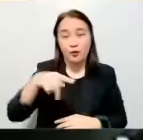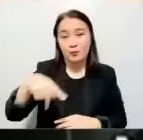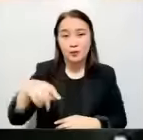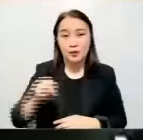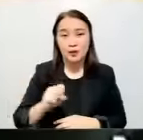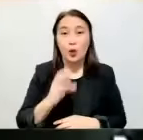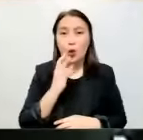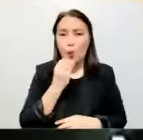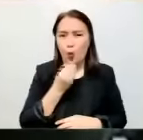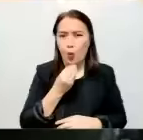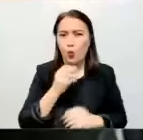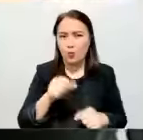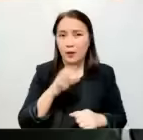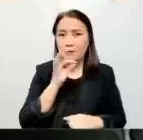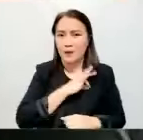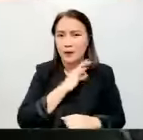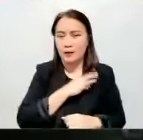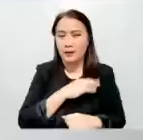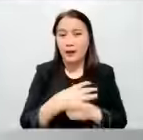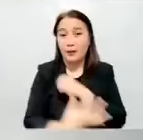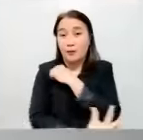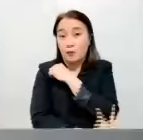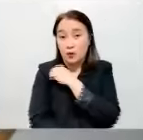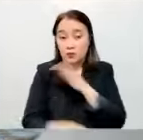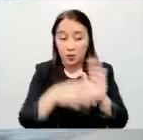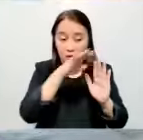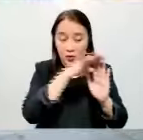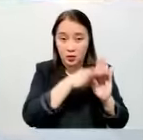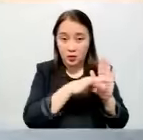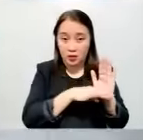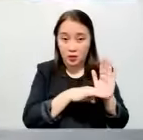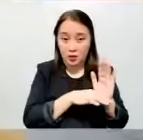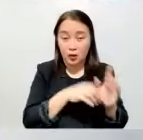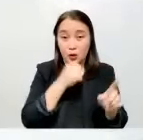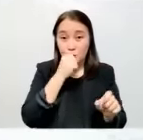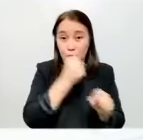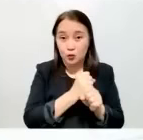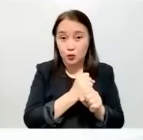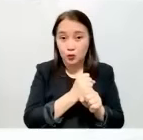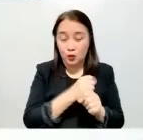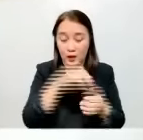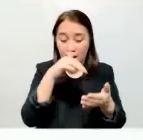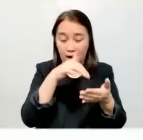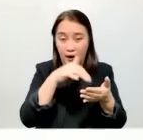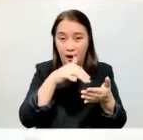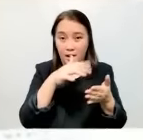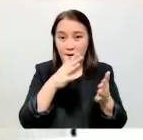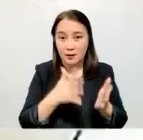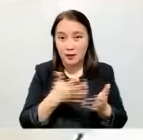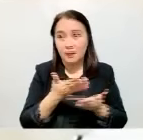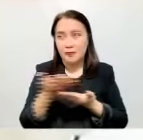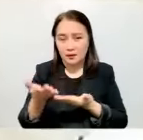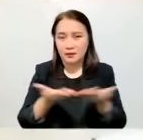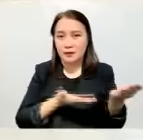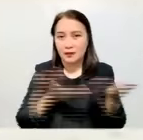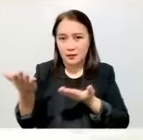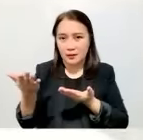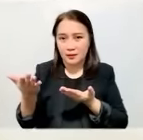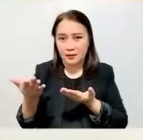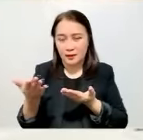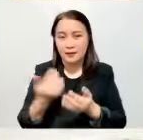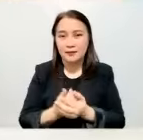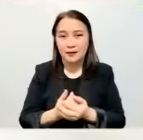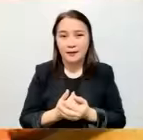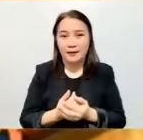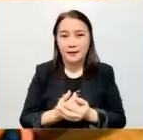ang mahihirap na susunod sa mga kondisyong ito. Tiyakin na nag-aaral ang anak sa eskwelahan at dinadala sila sa health centers para mabantayan ang